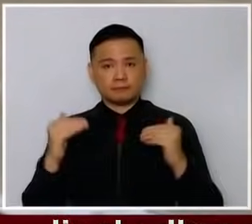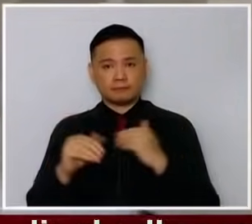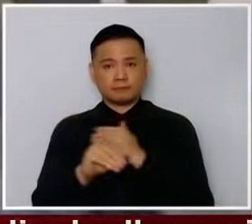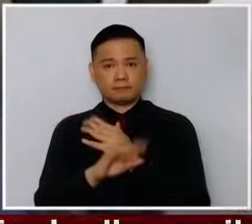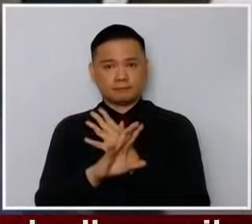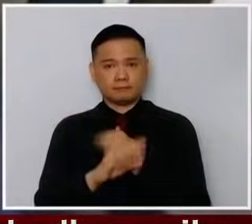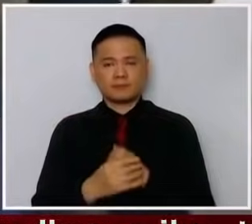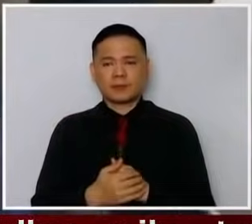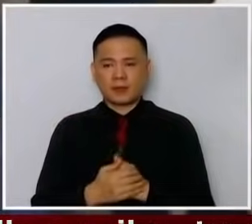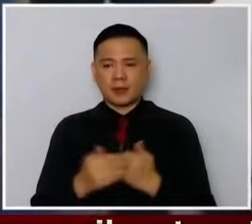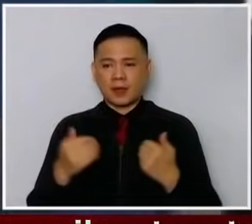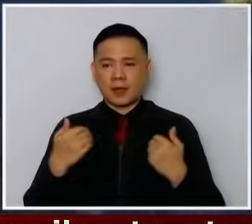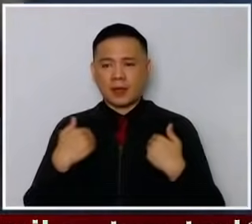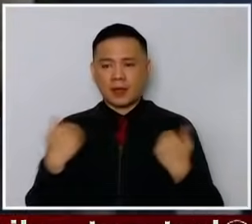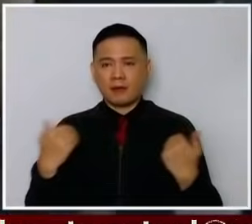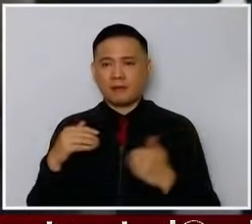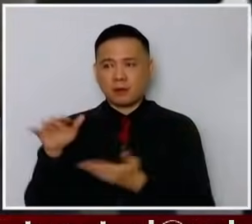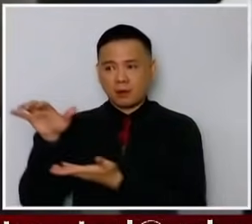sa paliparan ang